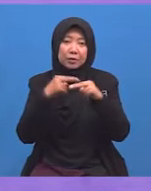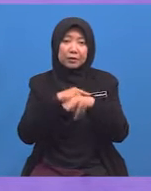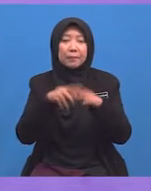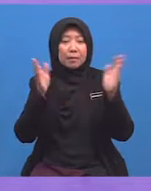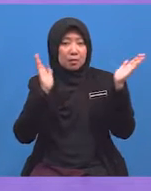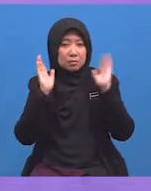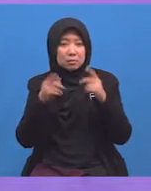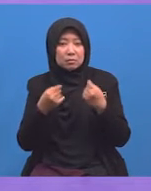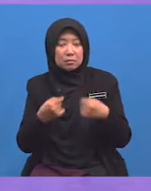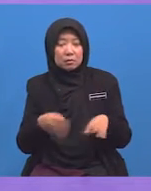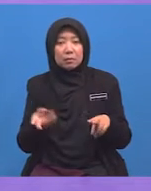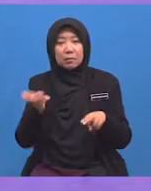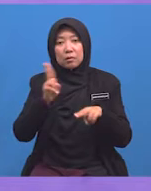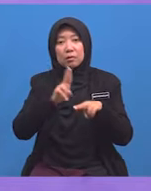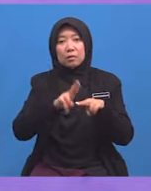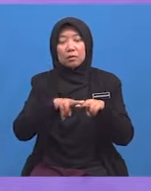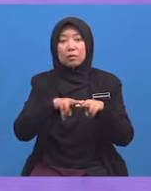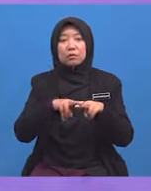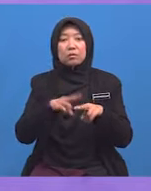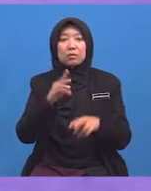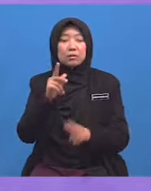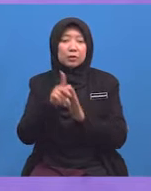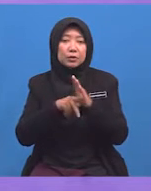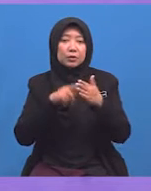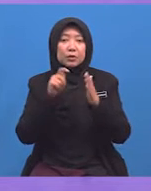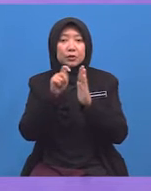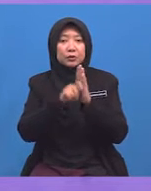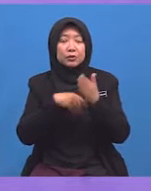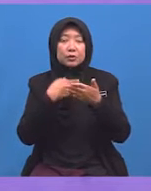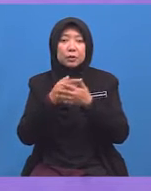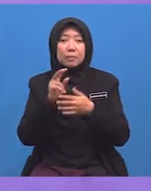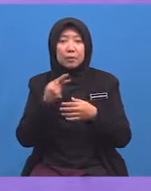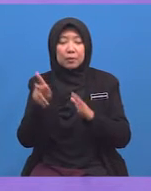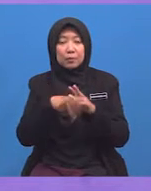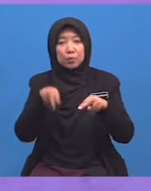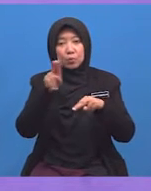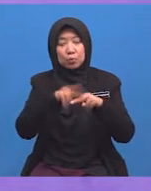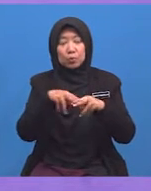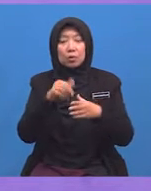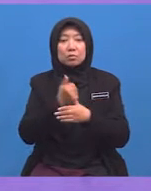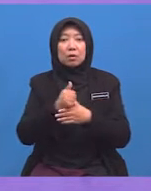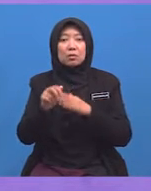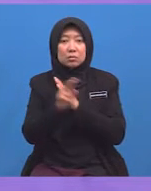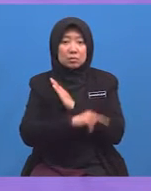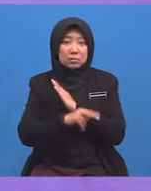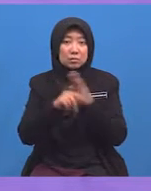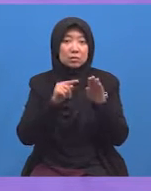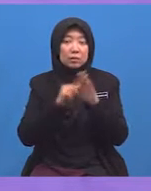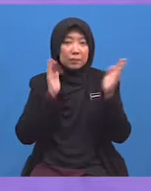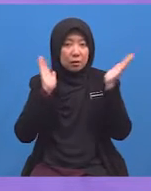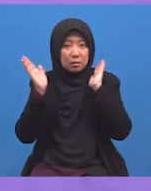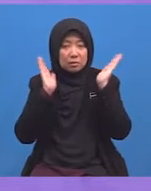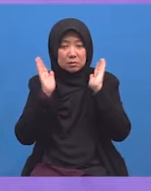telah meningkatkan darjah ketersampaian penduduk antara negeri di